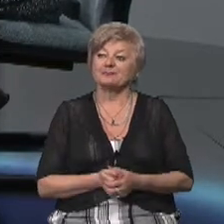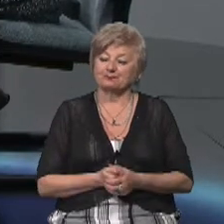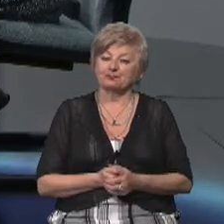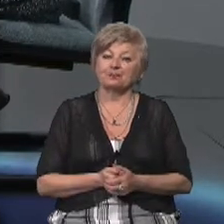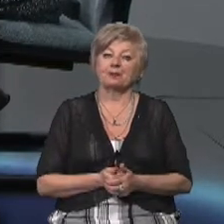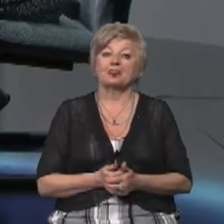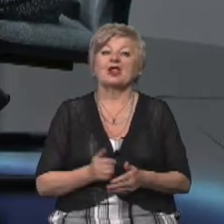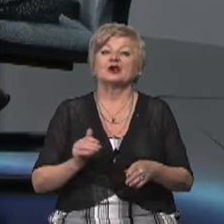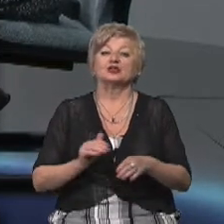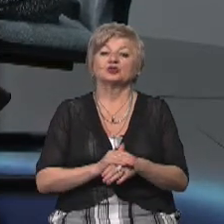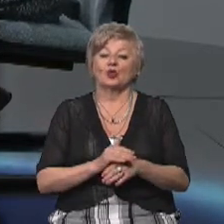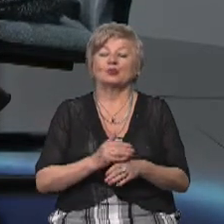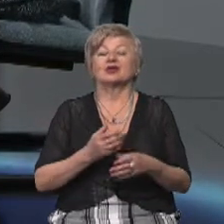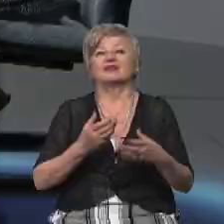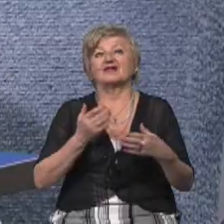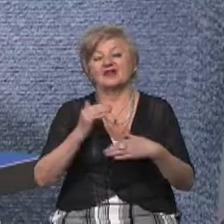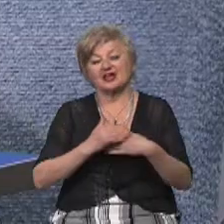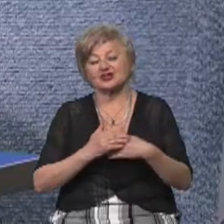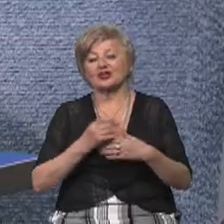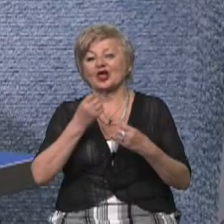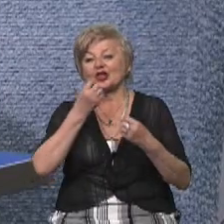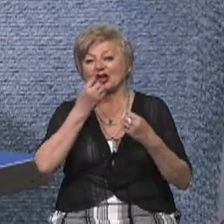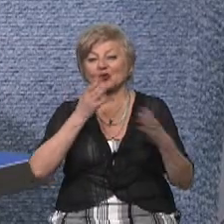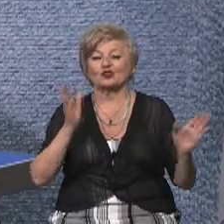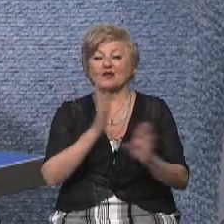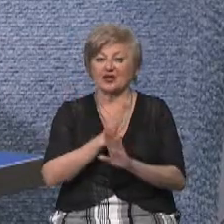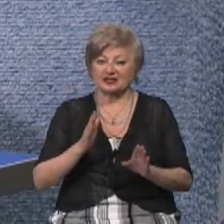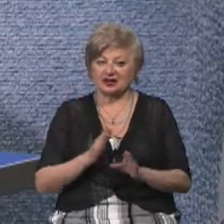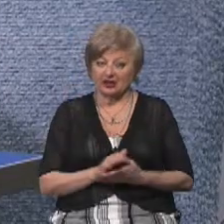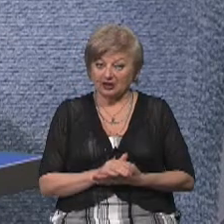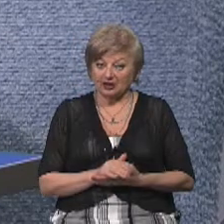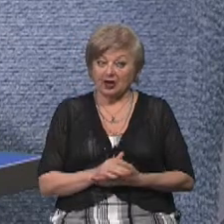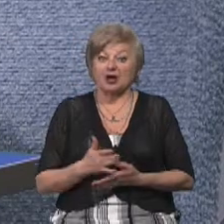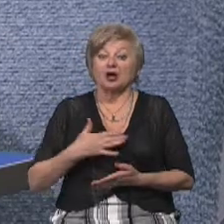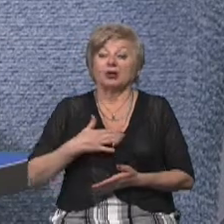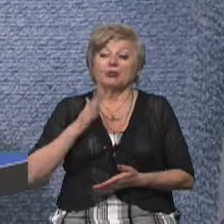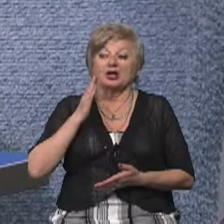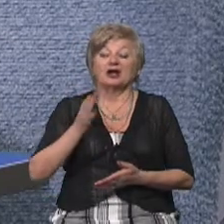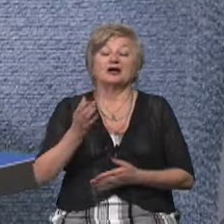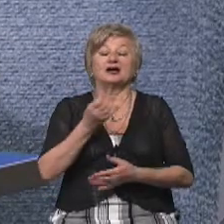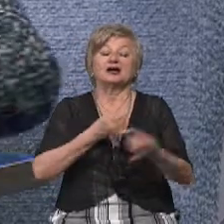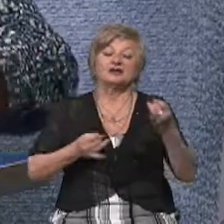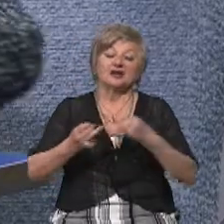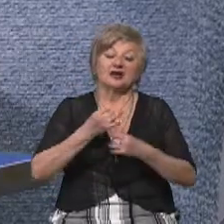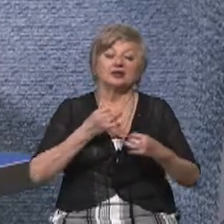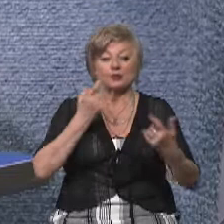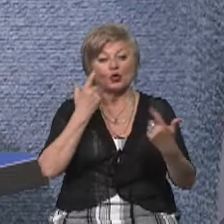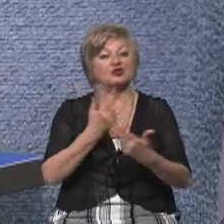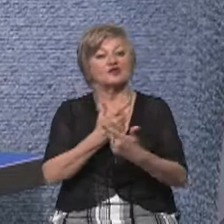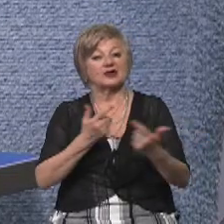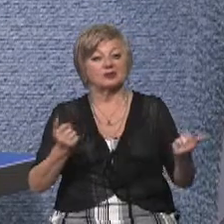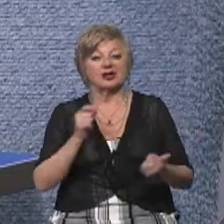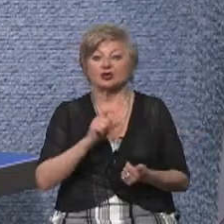доброго здоров'я, доброго повітря. Знаєте, я подумала для початку розмови, бо ми говоримо про інформування насамперед, і тут